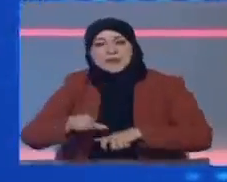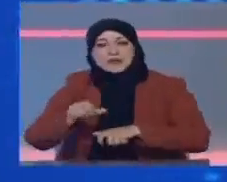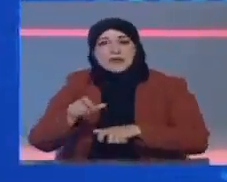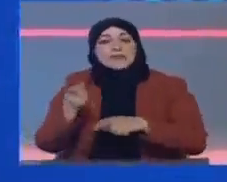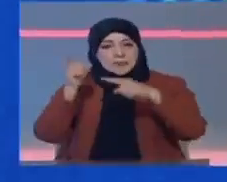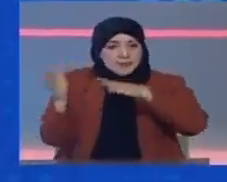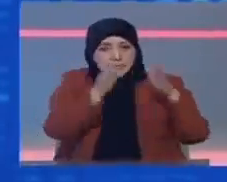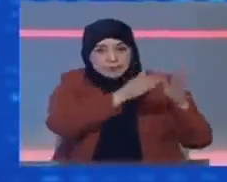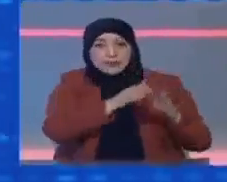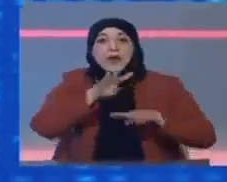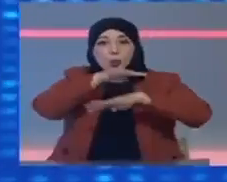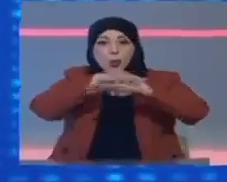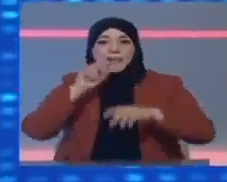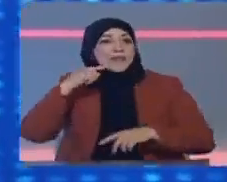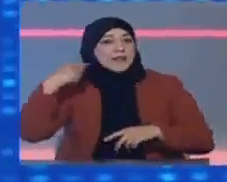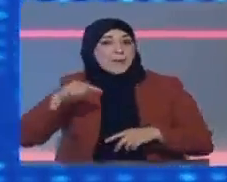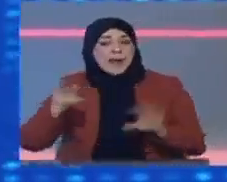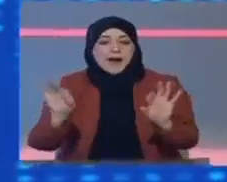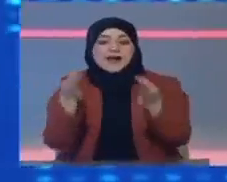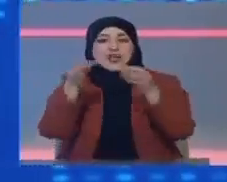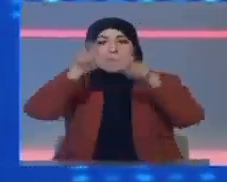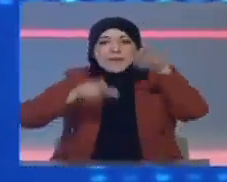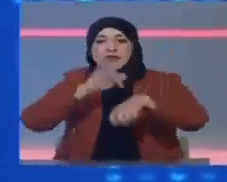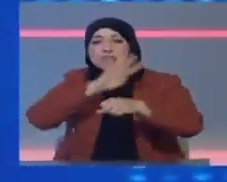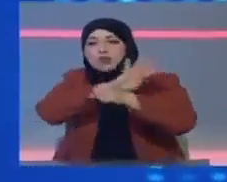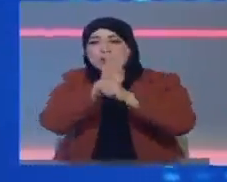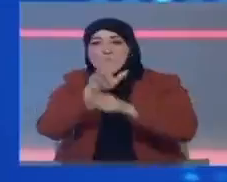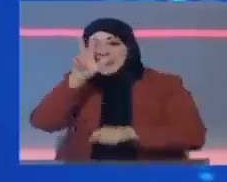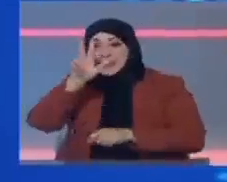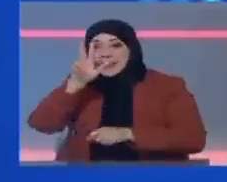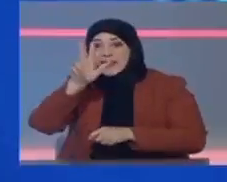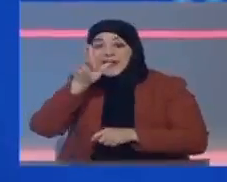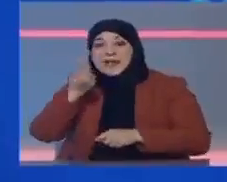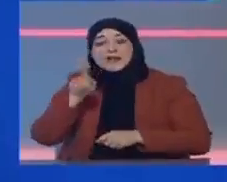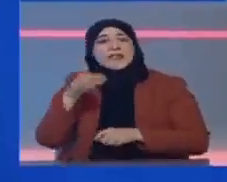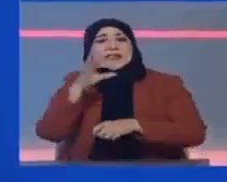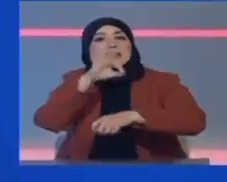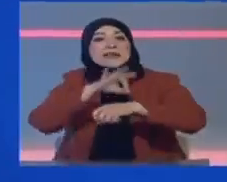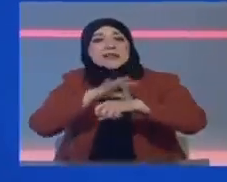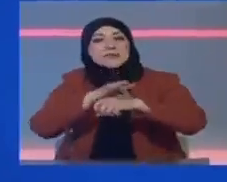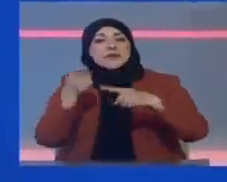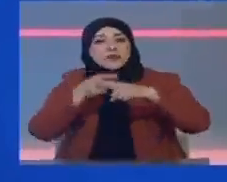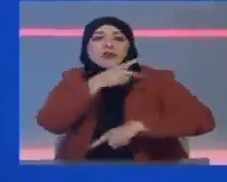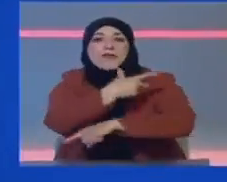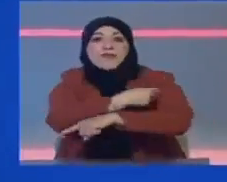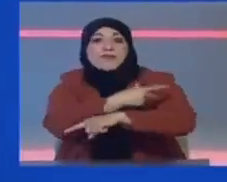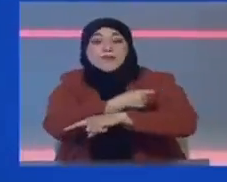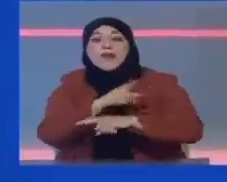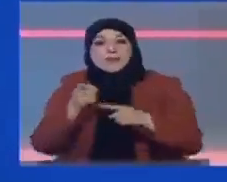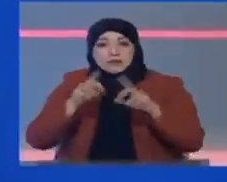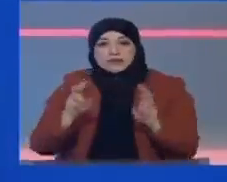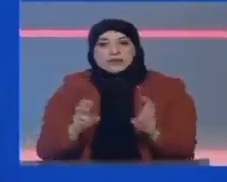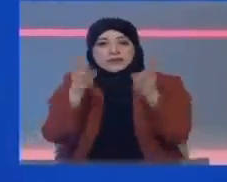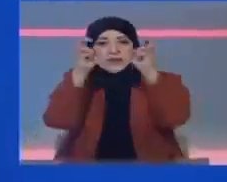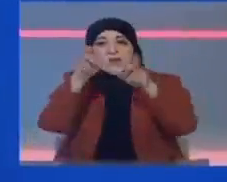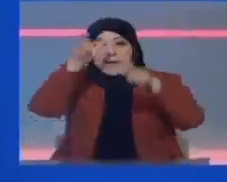عدد الاصابات بولايه نابل عشر اصابات منها ثلاث في صفوف الاطارات الطبيه وشبه الطبيه وارتفع عدد